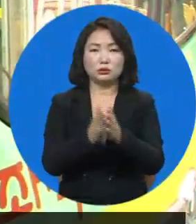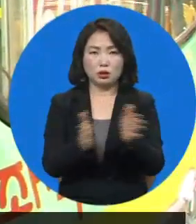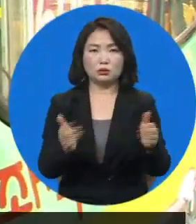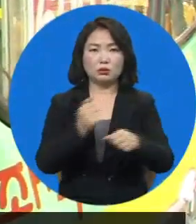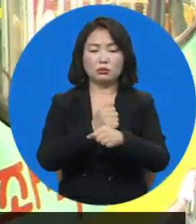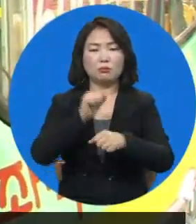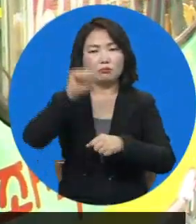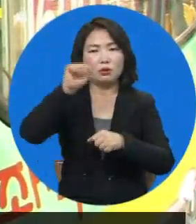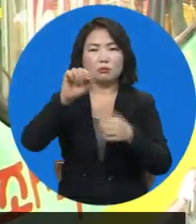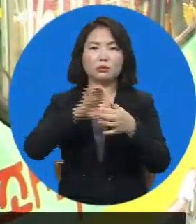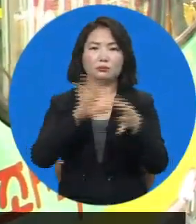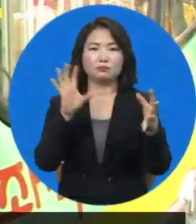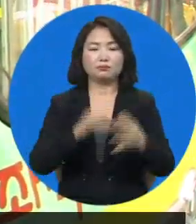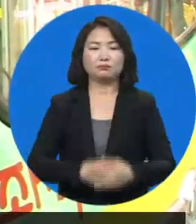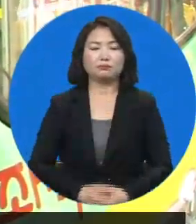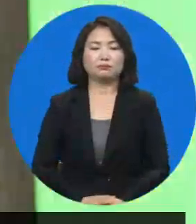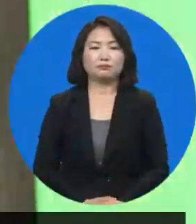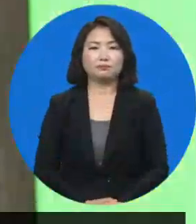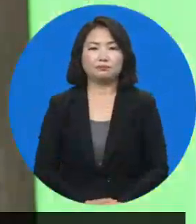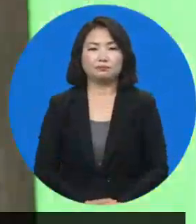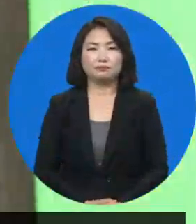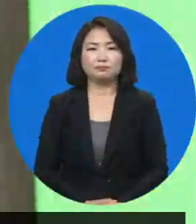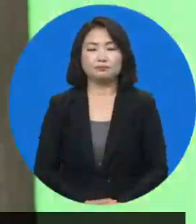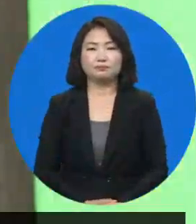이번 파업과 4 무관합니다